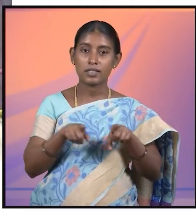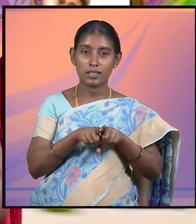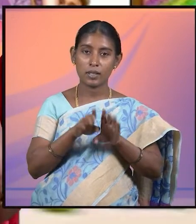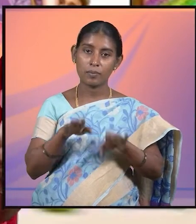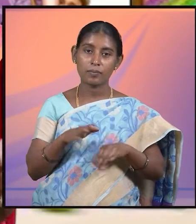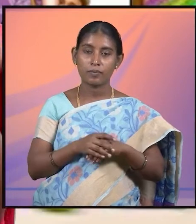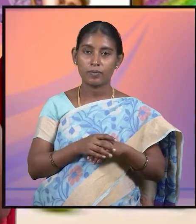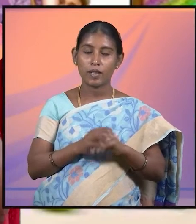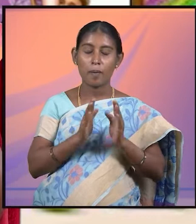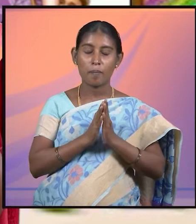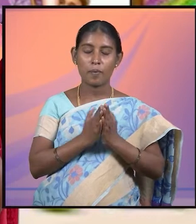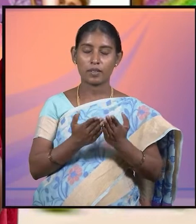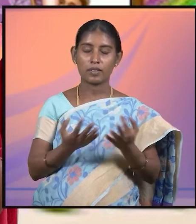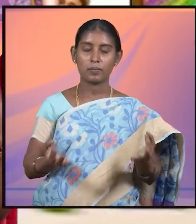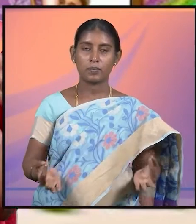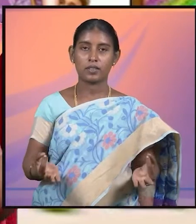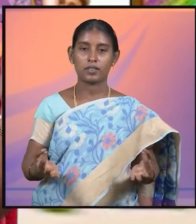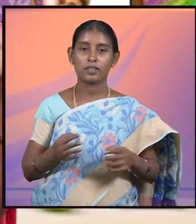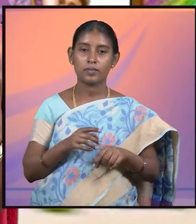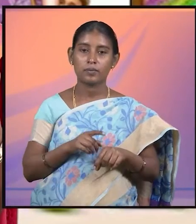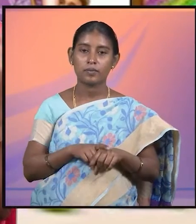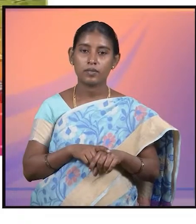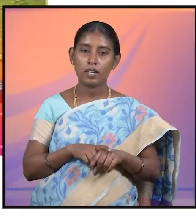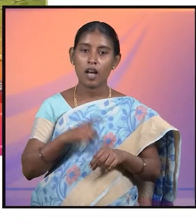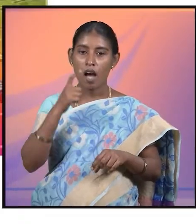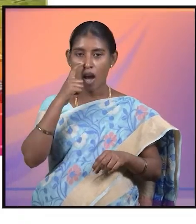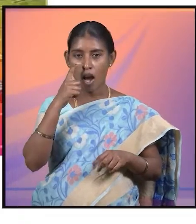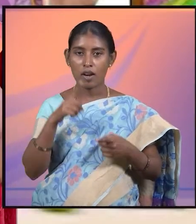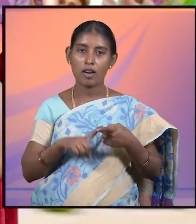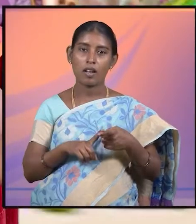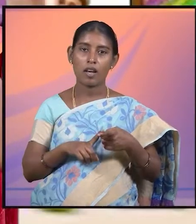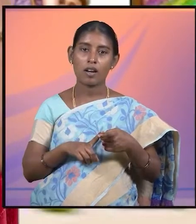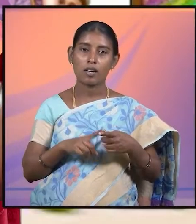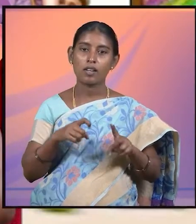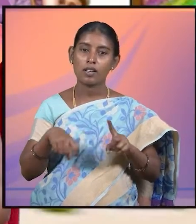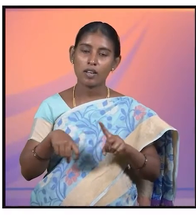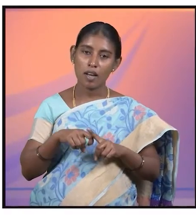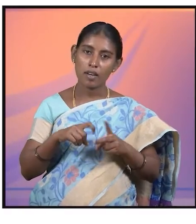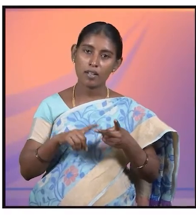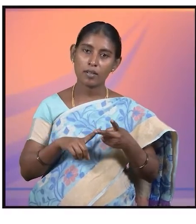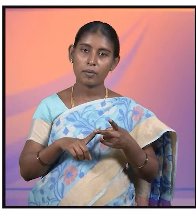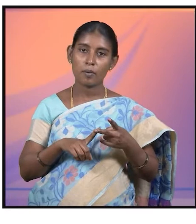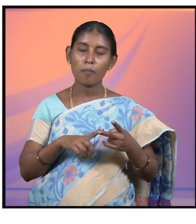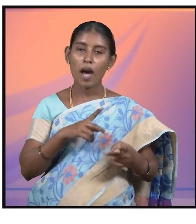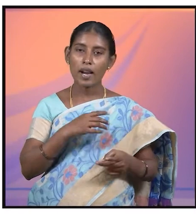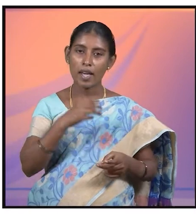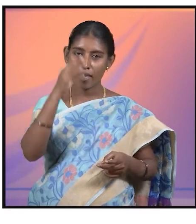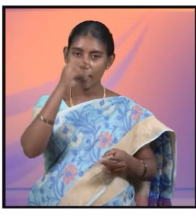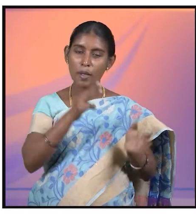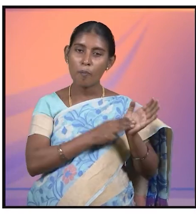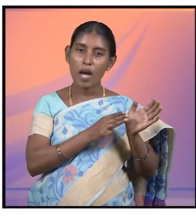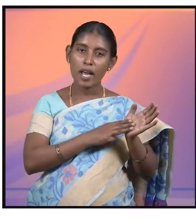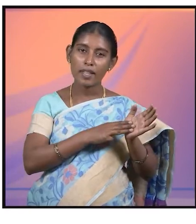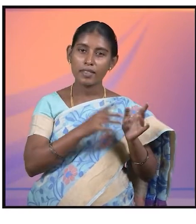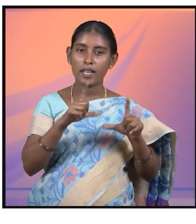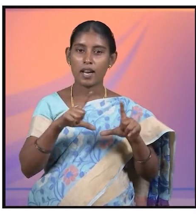திகழ்ந்தார்கள். பக்தி இலக்கிய காலத்தில் தமிழ்மொழியில் ஆண்டாள் காரைக்கால் அம்மையார், மராத்திய மொழியில்